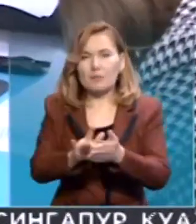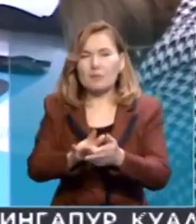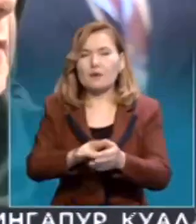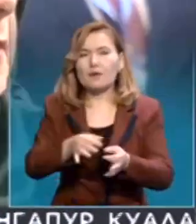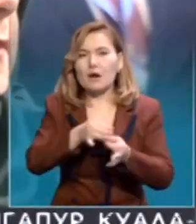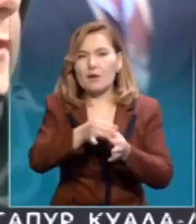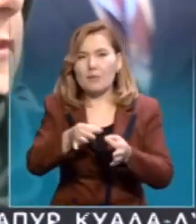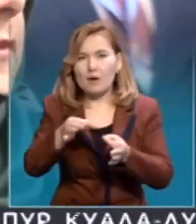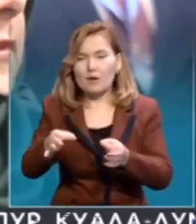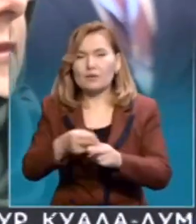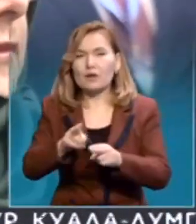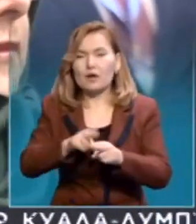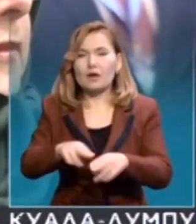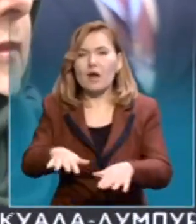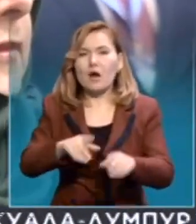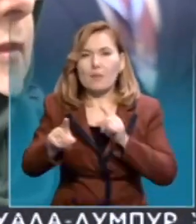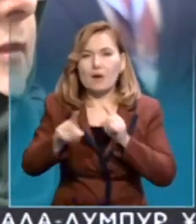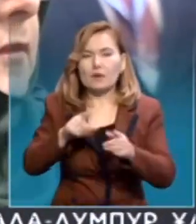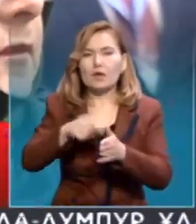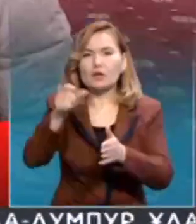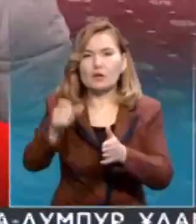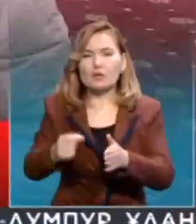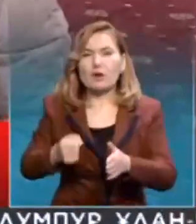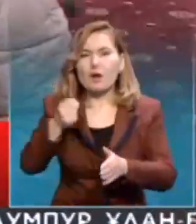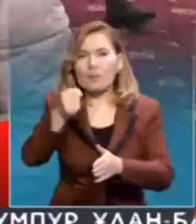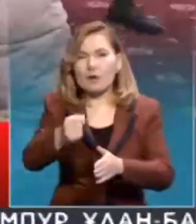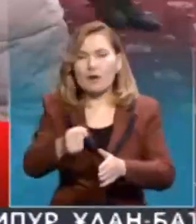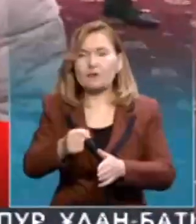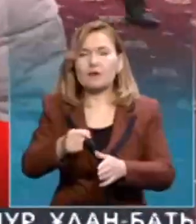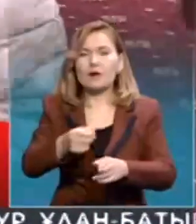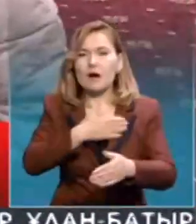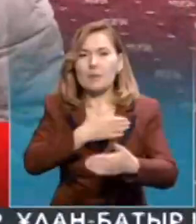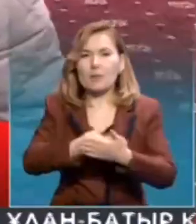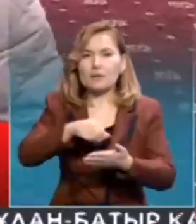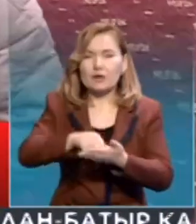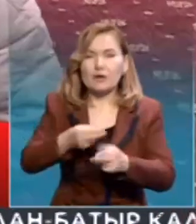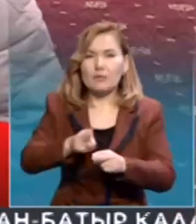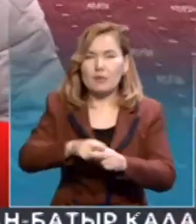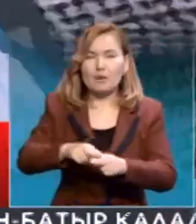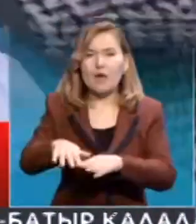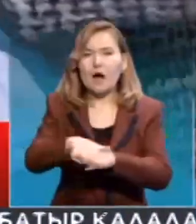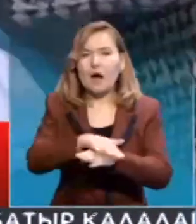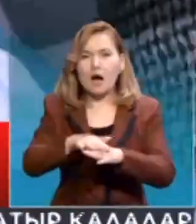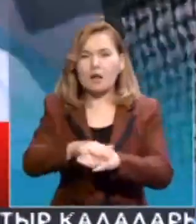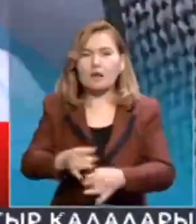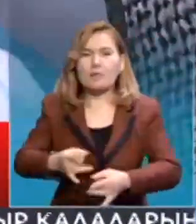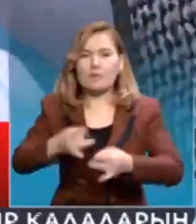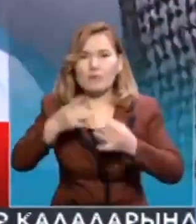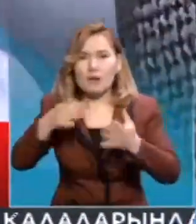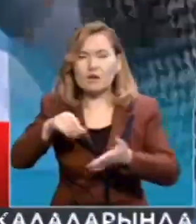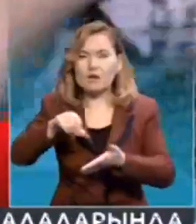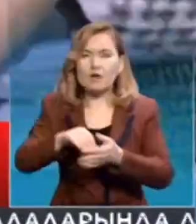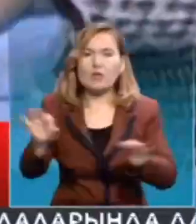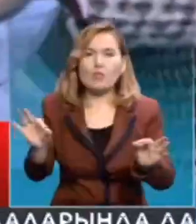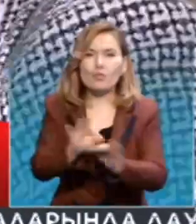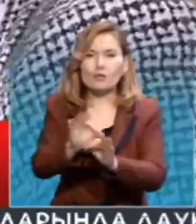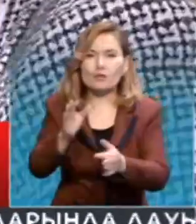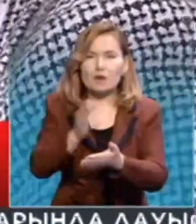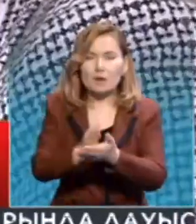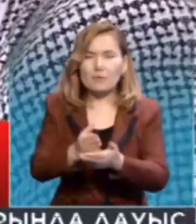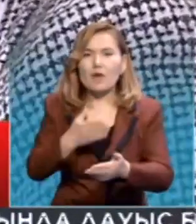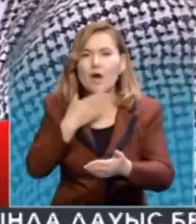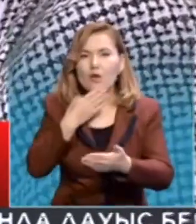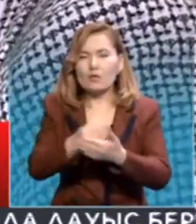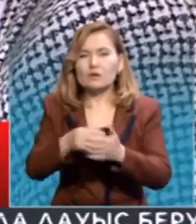мәслихат депутаттарын сайлау қызу жүріп жатыр. Таң атпай дауыс беруге асыққан азаматтарға мерекелік көңіл күй сыйлау үшін учаскелерде музыка қосылған. Ал өз